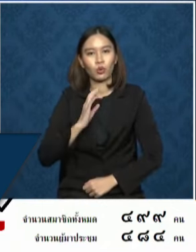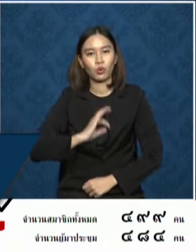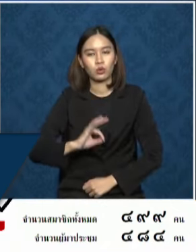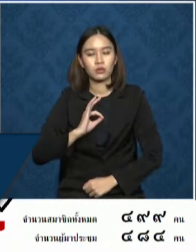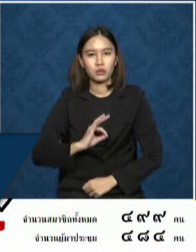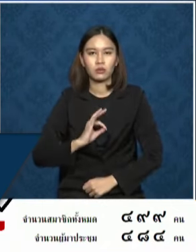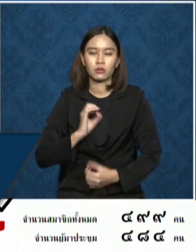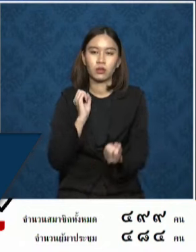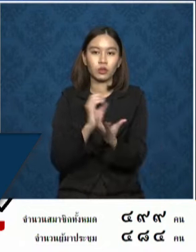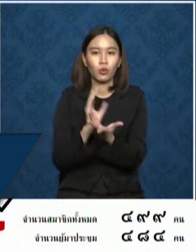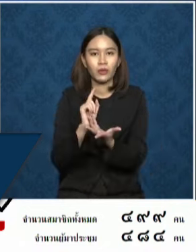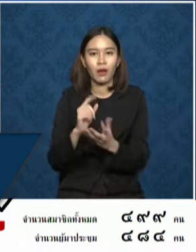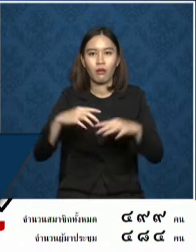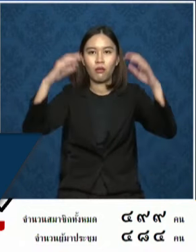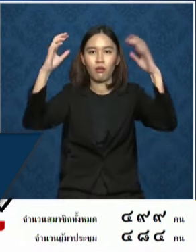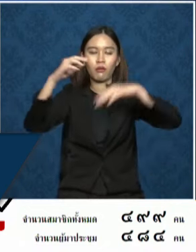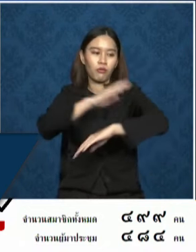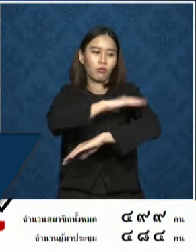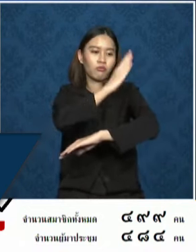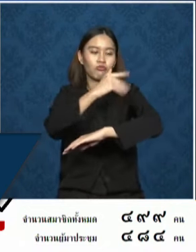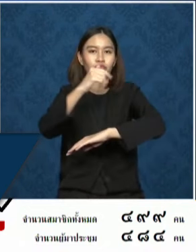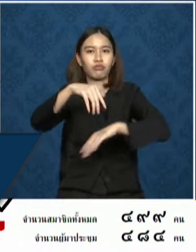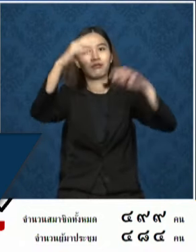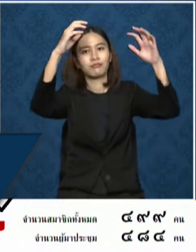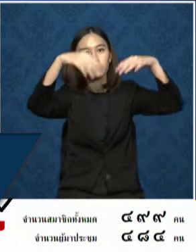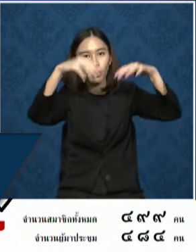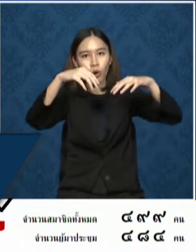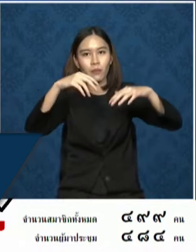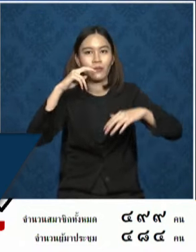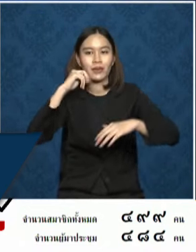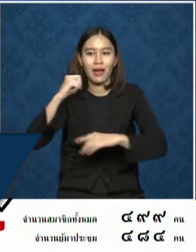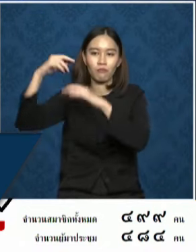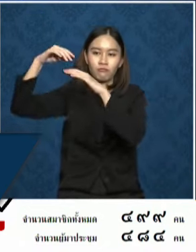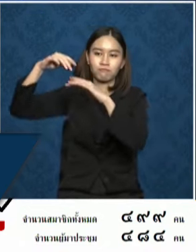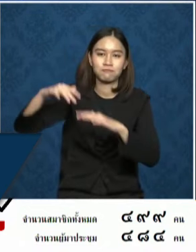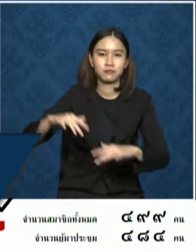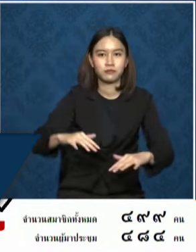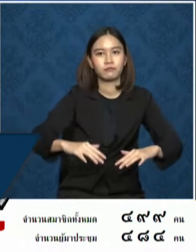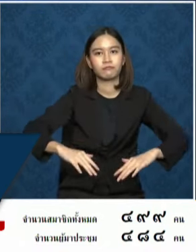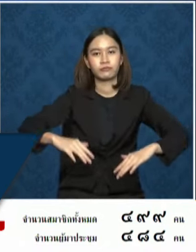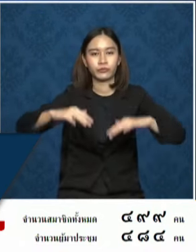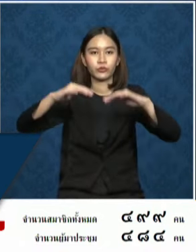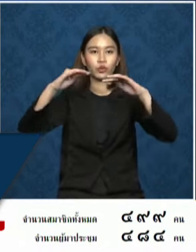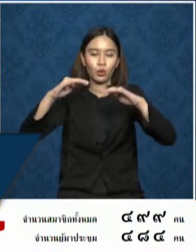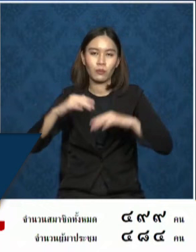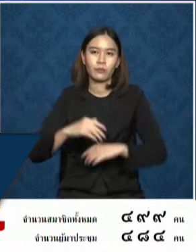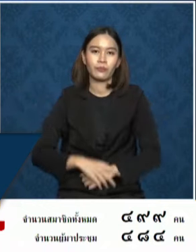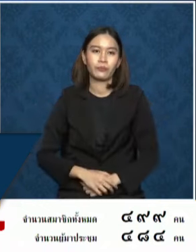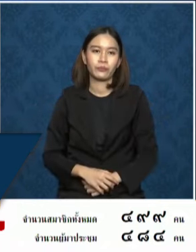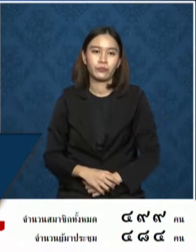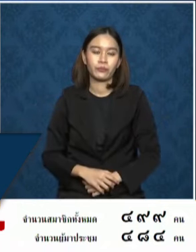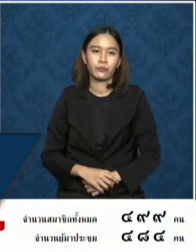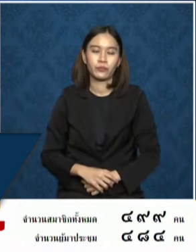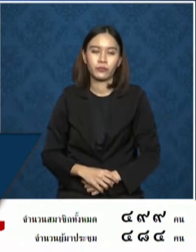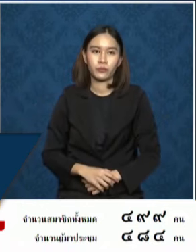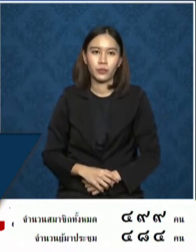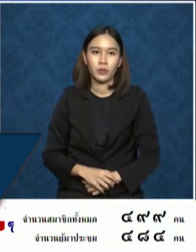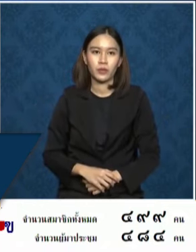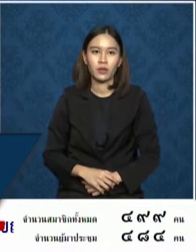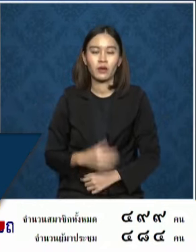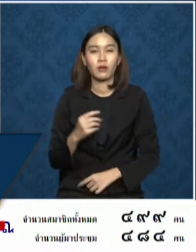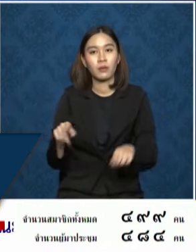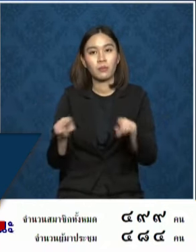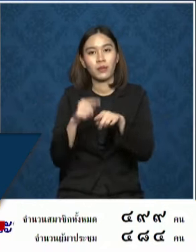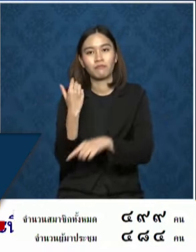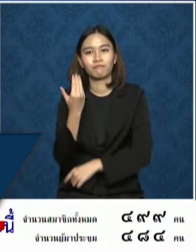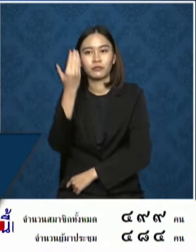คือฝนเนี่ยไปตกบนดอยมันทำให้เกิดน้ำป่าครับเมื่อมันอย่างที่ผ่าน